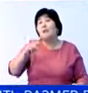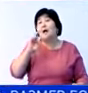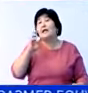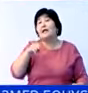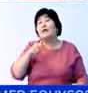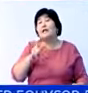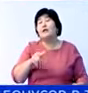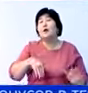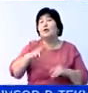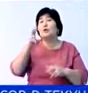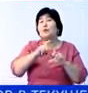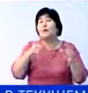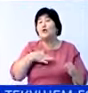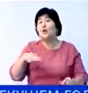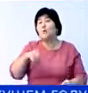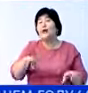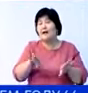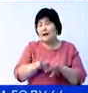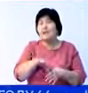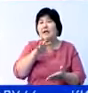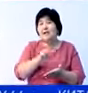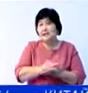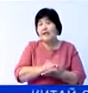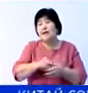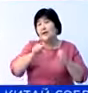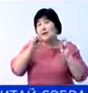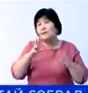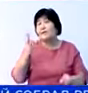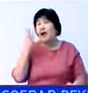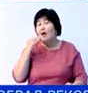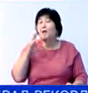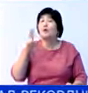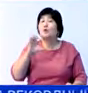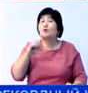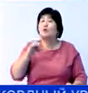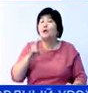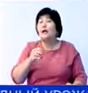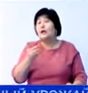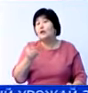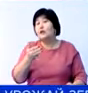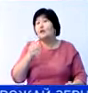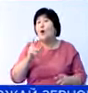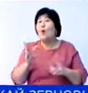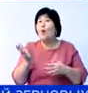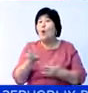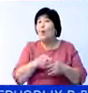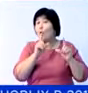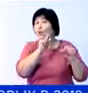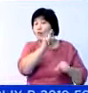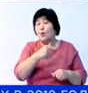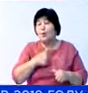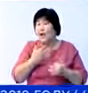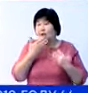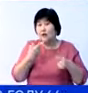Маркетингом лучших предприятий нашей области, как правило, занимаются специалисты Алматы и Нур-Султана, то есть средства уходят туда, потому что у нас нет